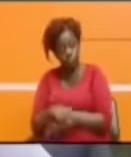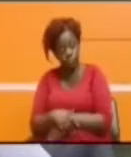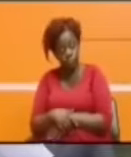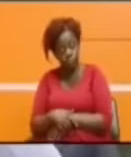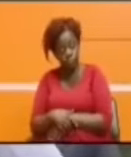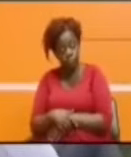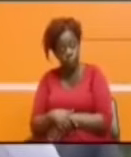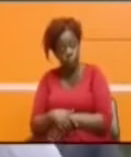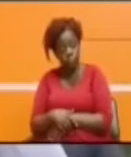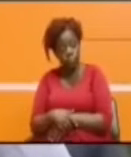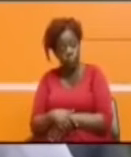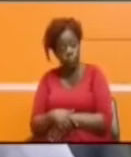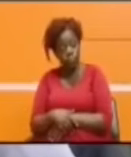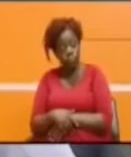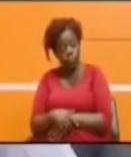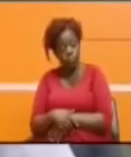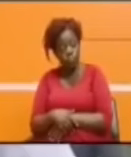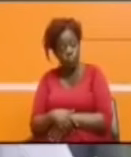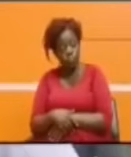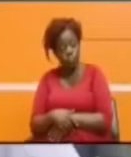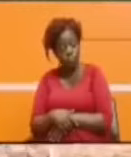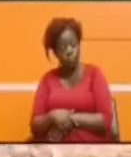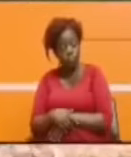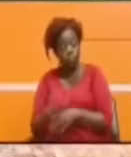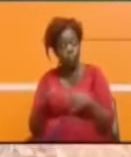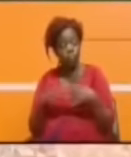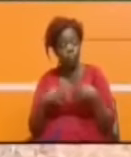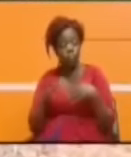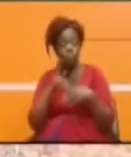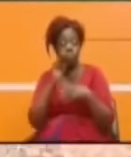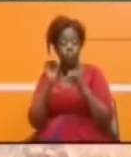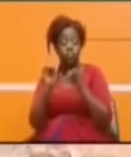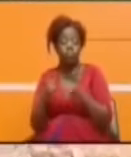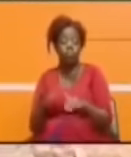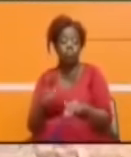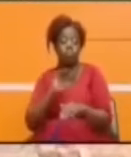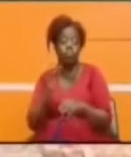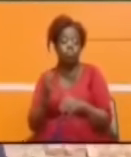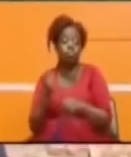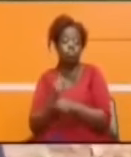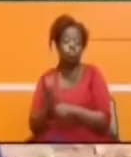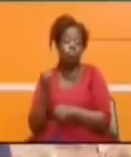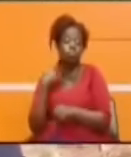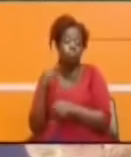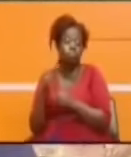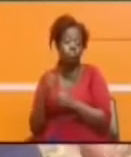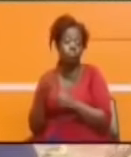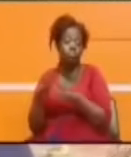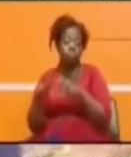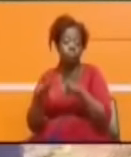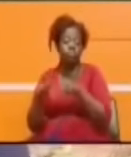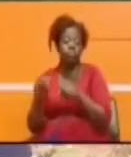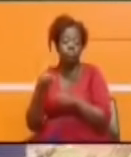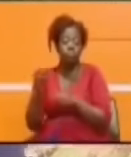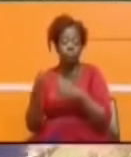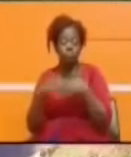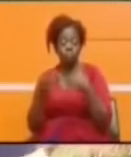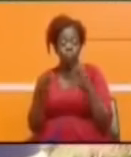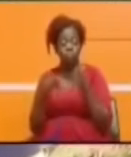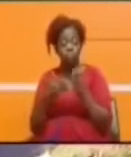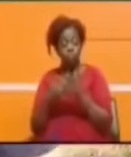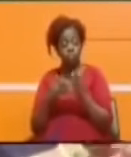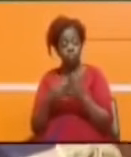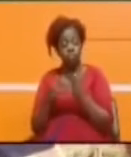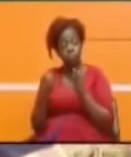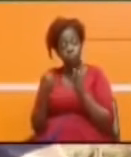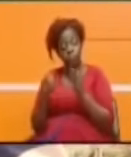ttaka teyaddamu okukola ki okukkiriza kubeerako baganda baffe abamu be baawamba baabatwala ne babaggulako omusango